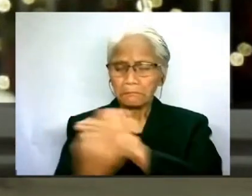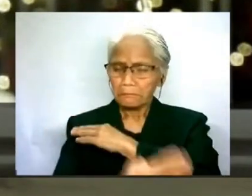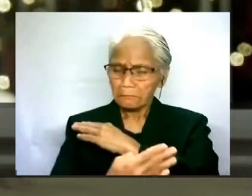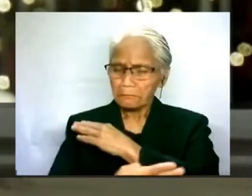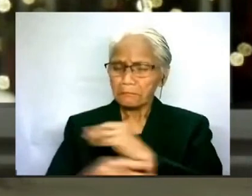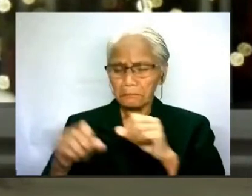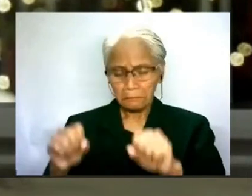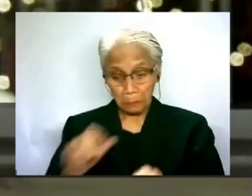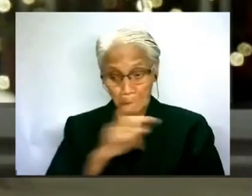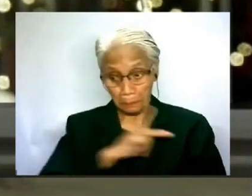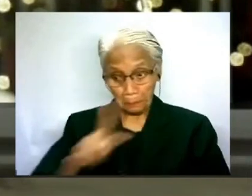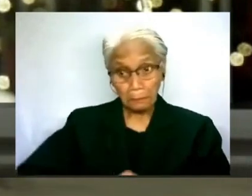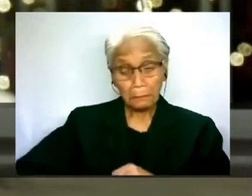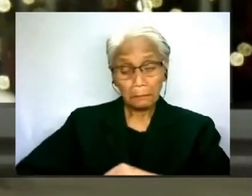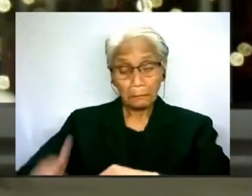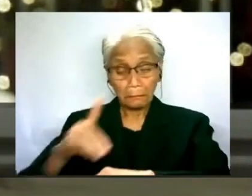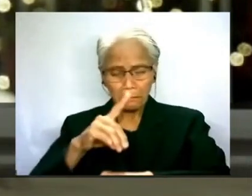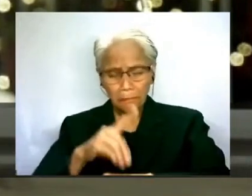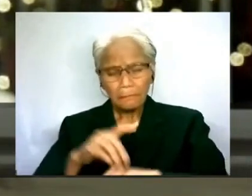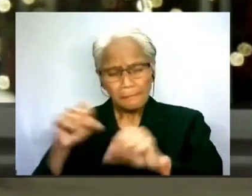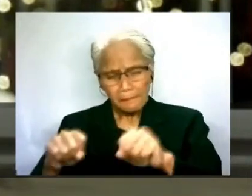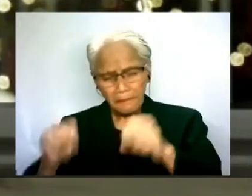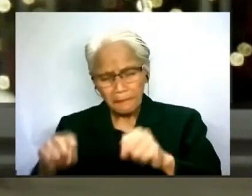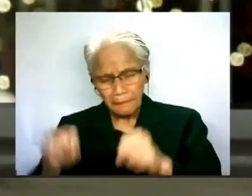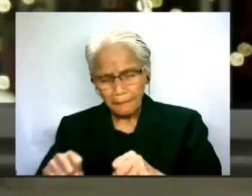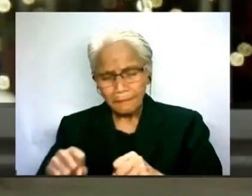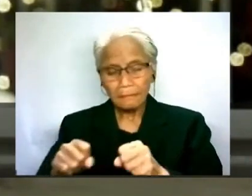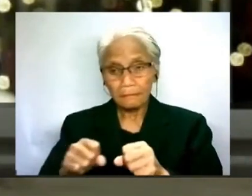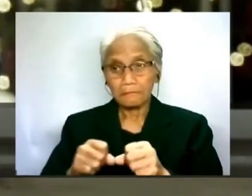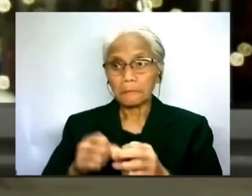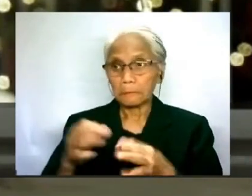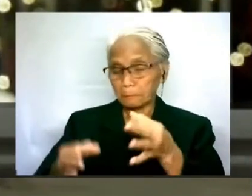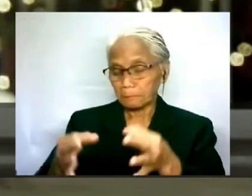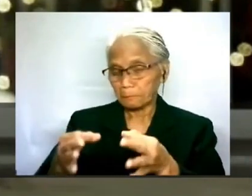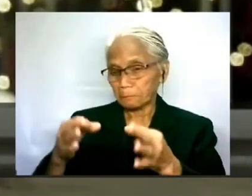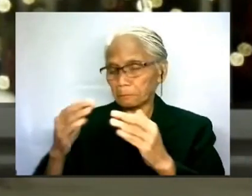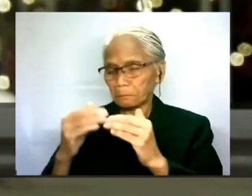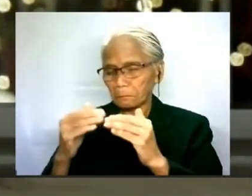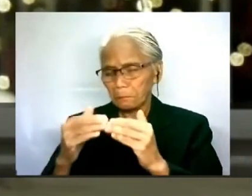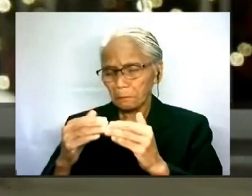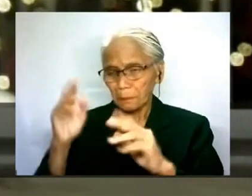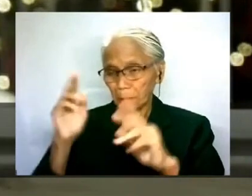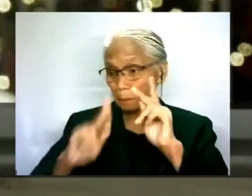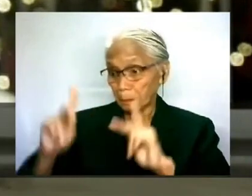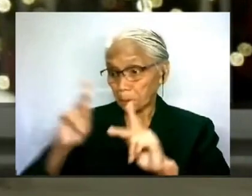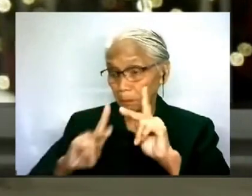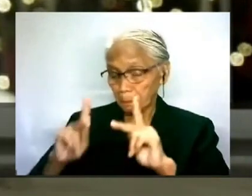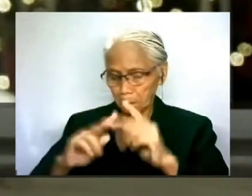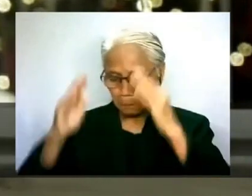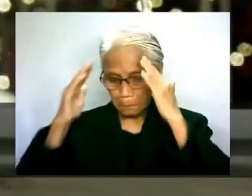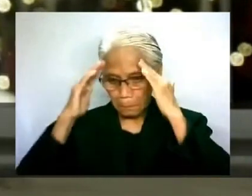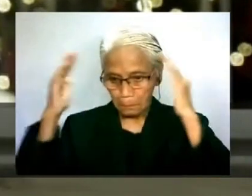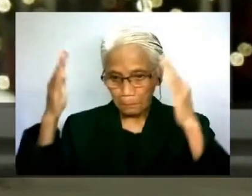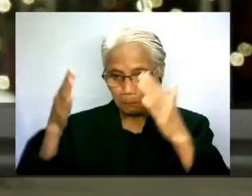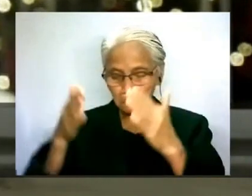sa paghatol sa mahirap at ang mga taong walay pag-ukulan ng